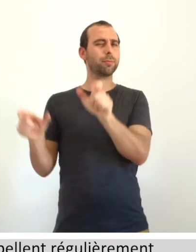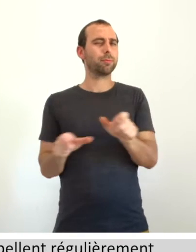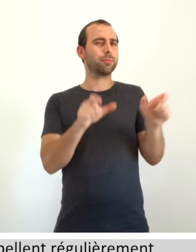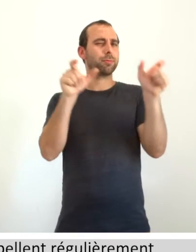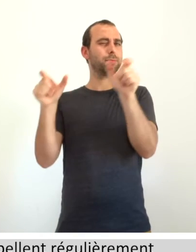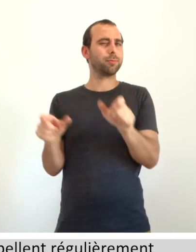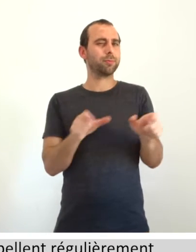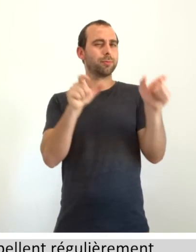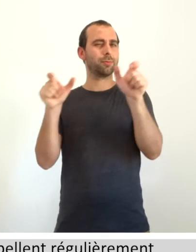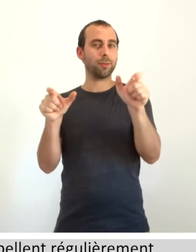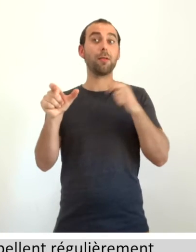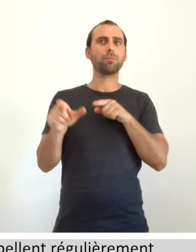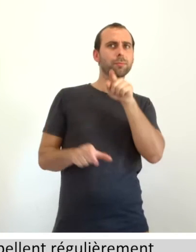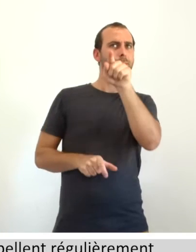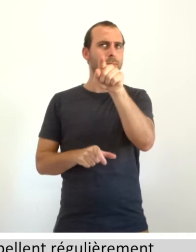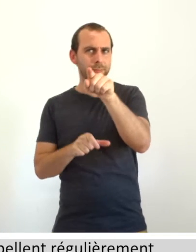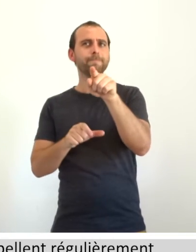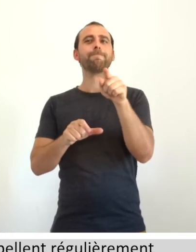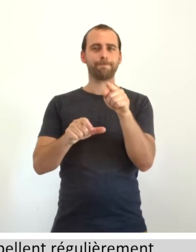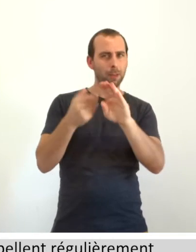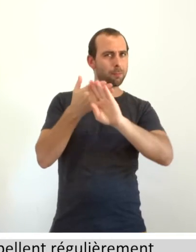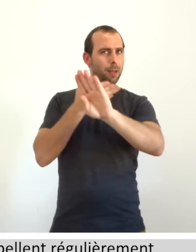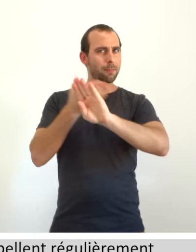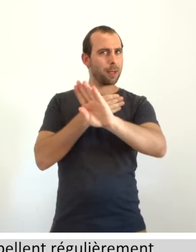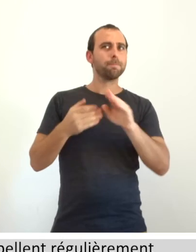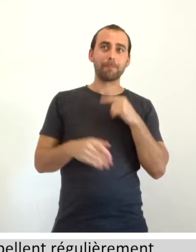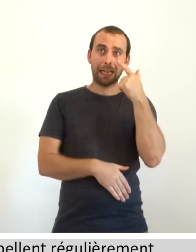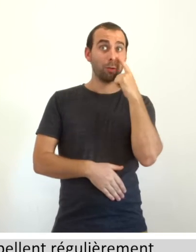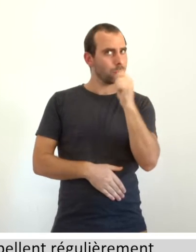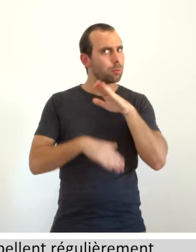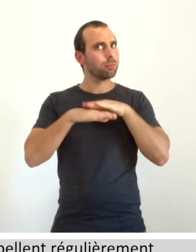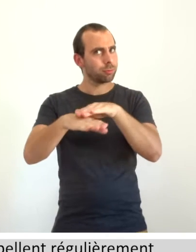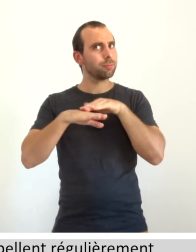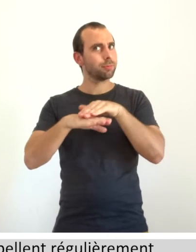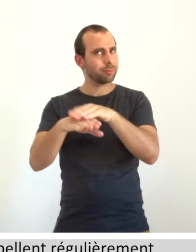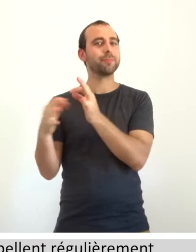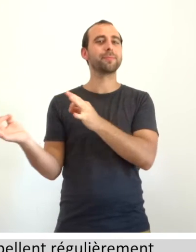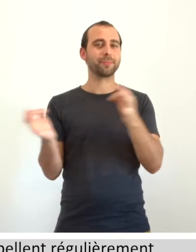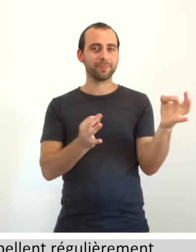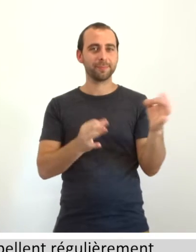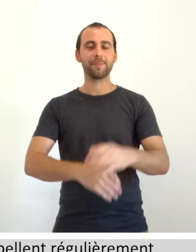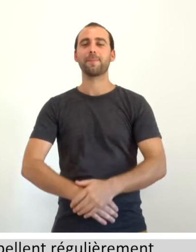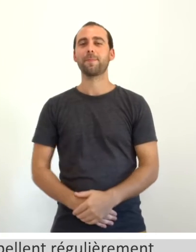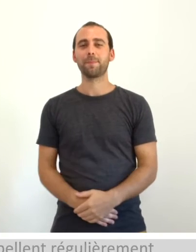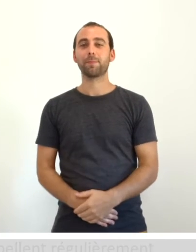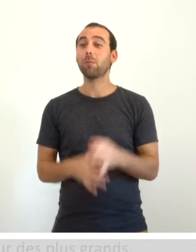dans la cour avec eux, qui les interpellent régulièrement pour leur rappeler les distances de sécurité à respecter.